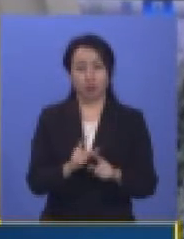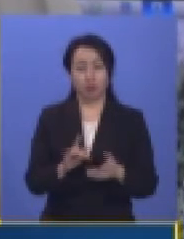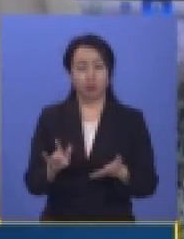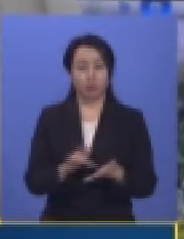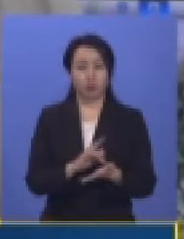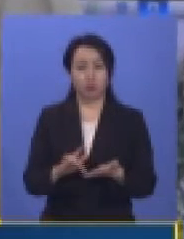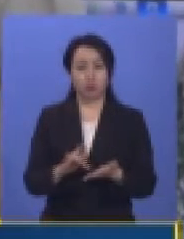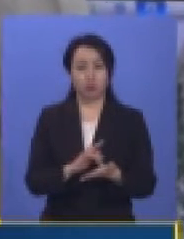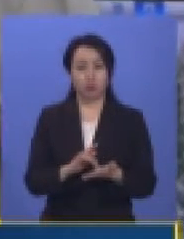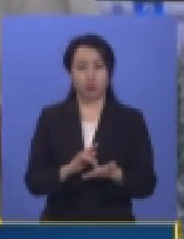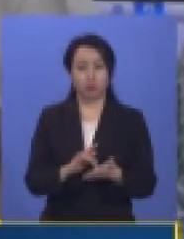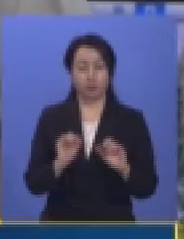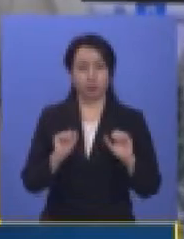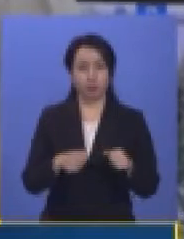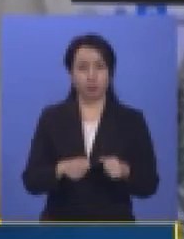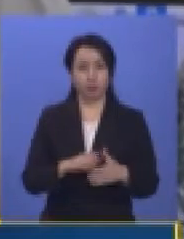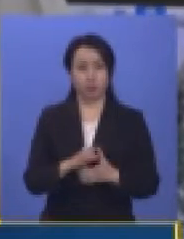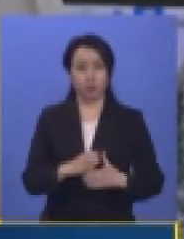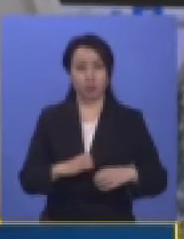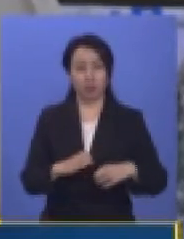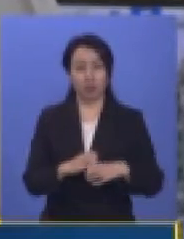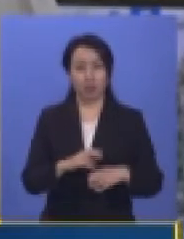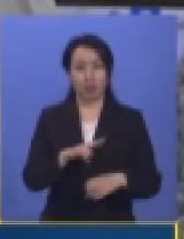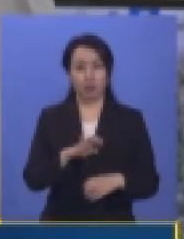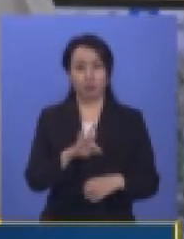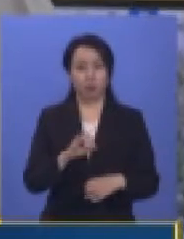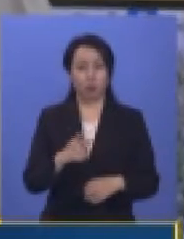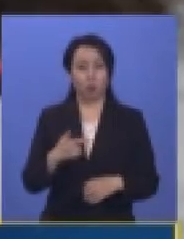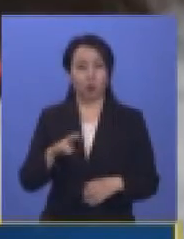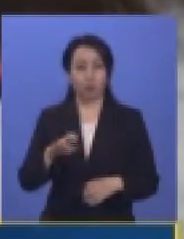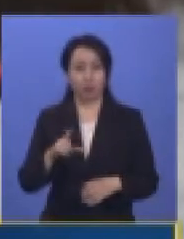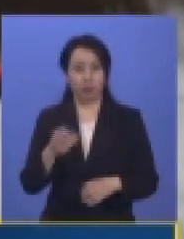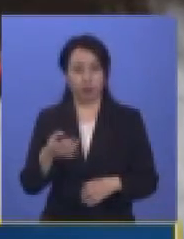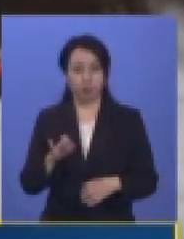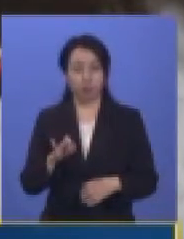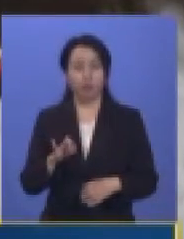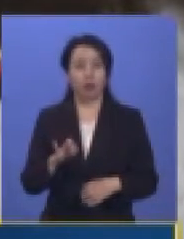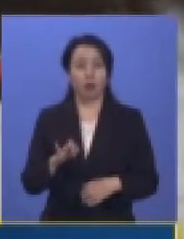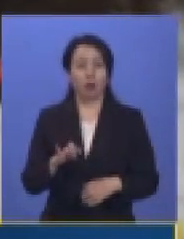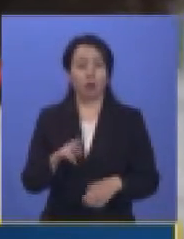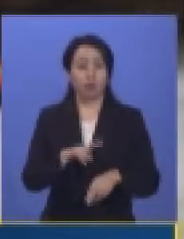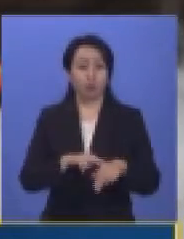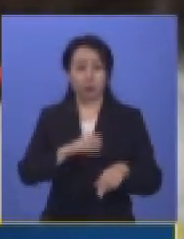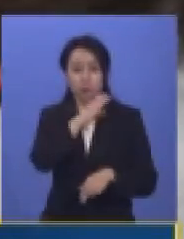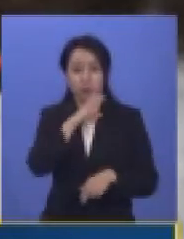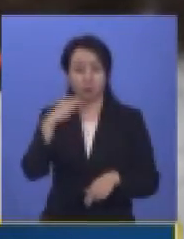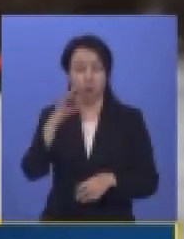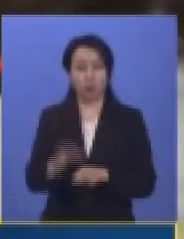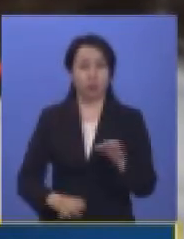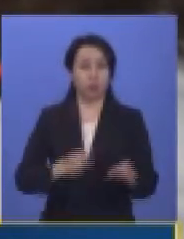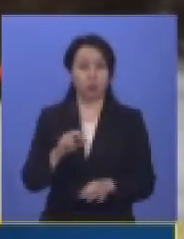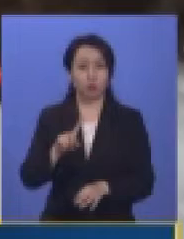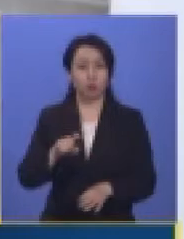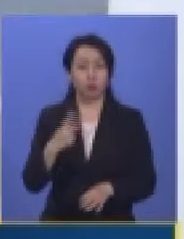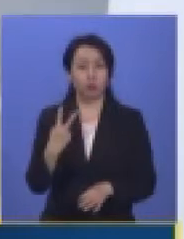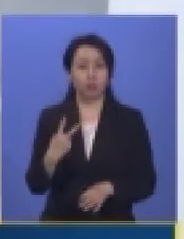приложение возможно скачать на таких сервисах, как App Store и Google Play. В полицию Северо-Казахстанской области за сутки на сервис 102